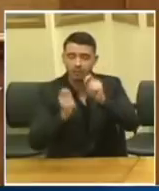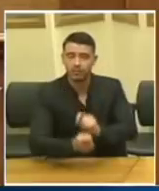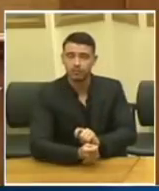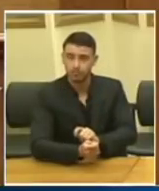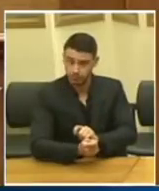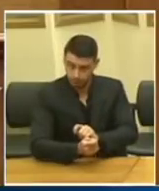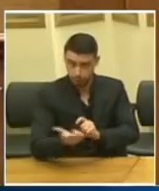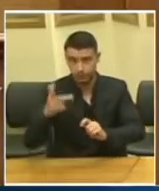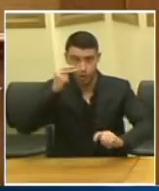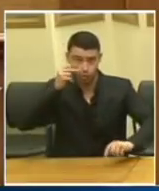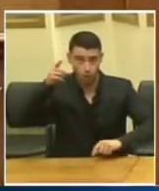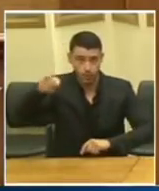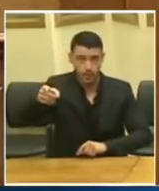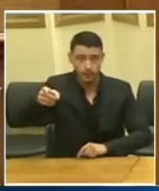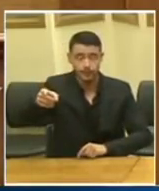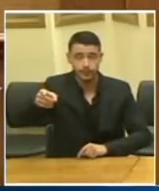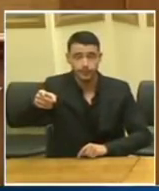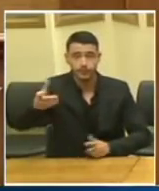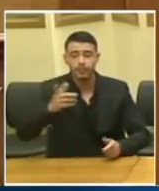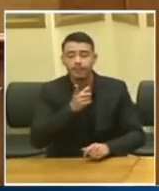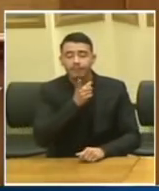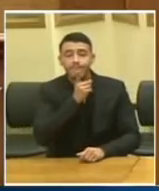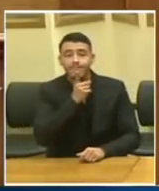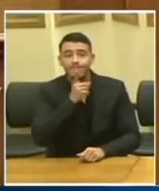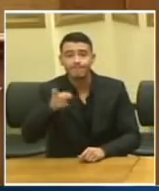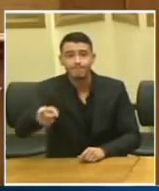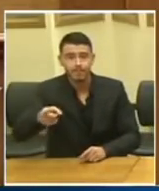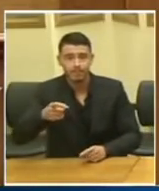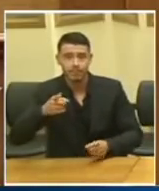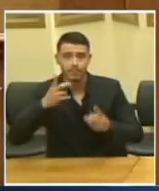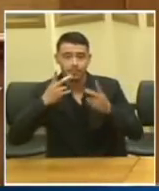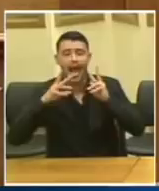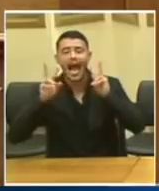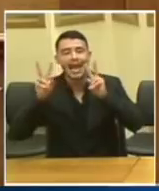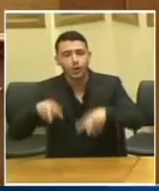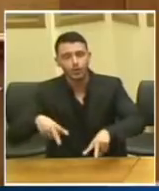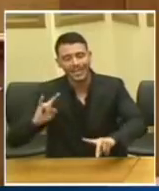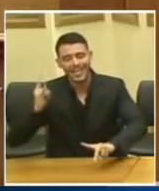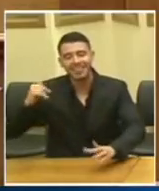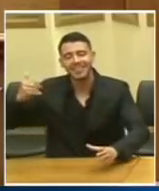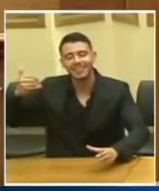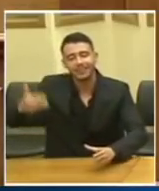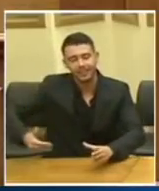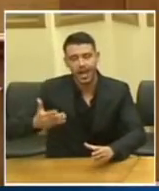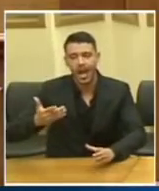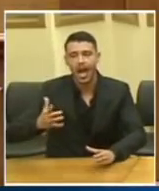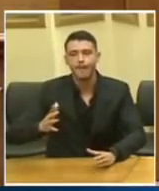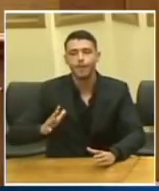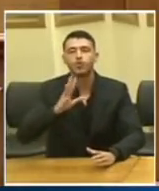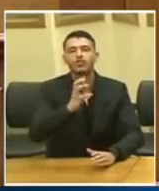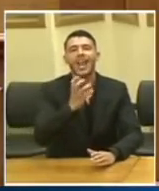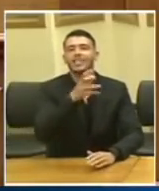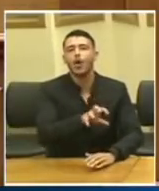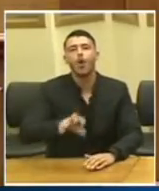γείτονος, η οποία είναι αναγνωρισμένη από 140 χώρες ολόκληρο τον κόσμο και όχι από